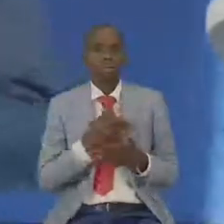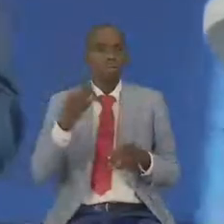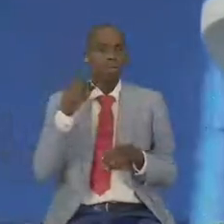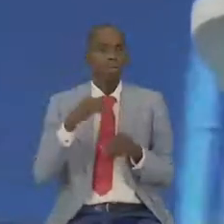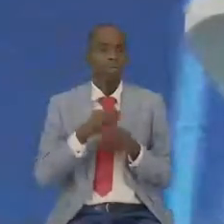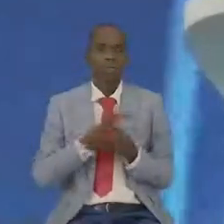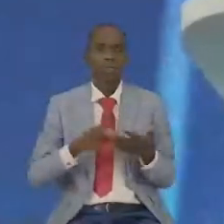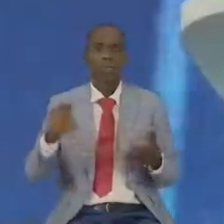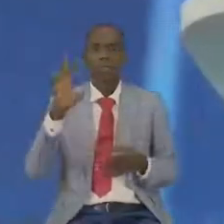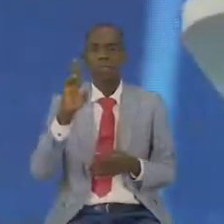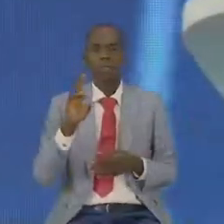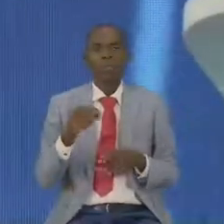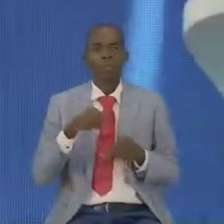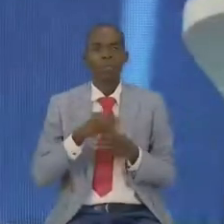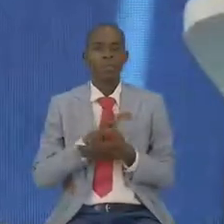Verset 7.